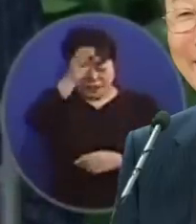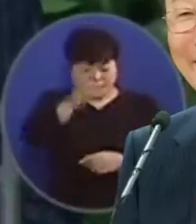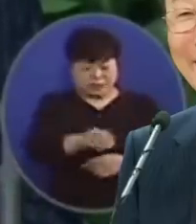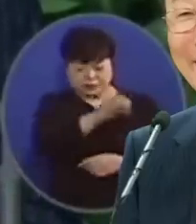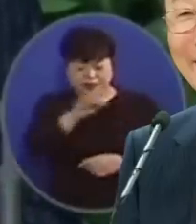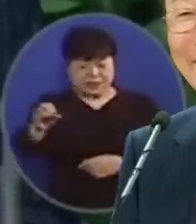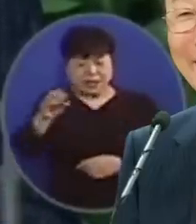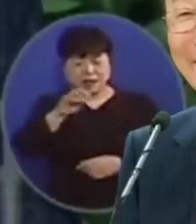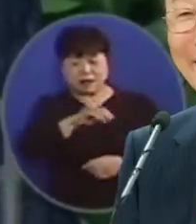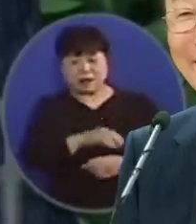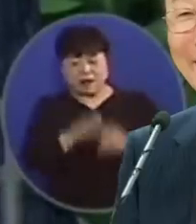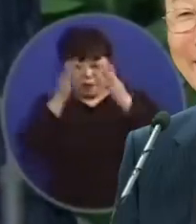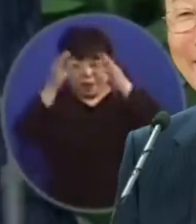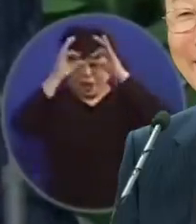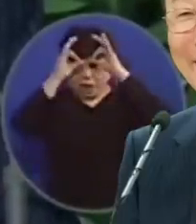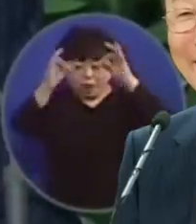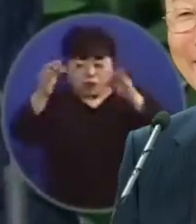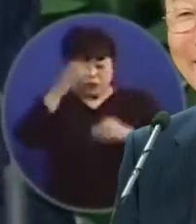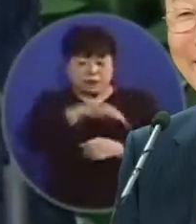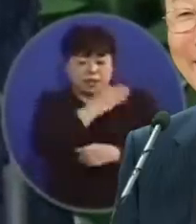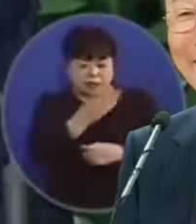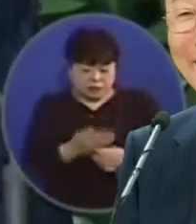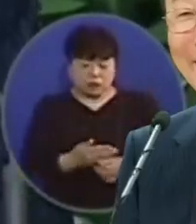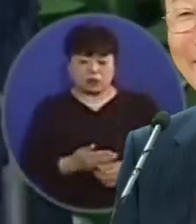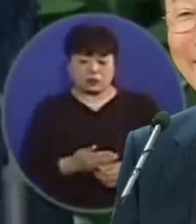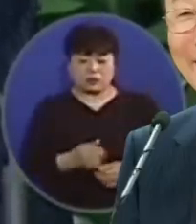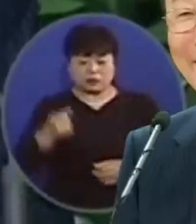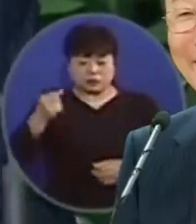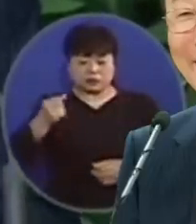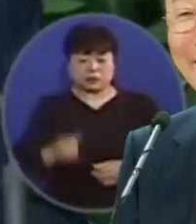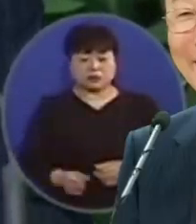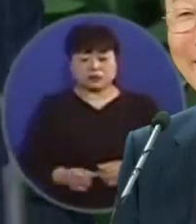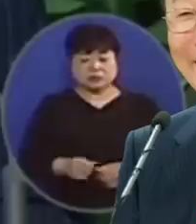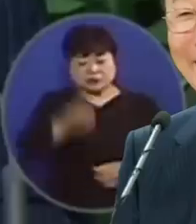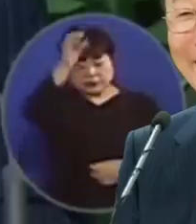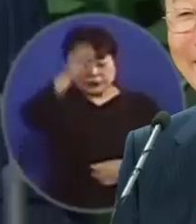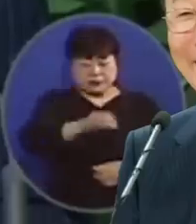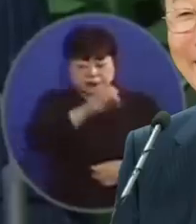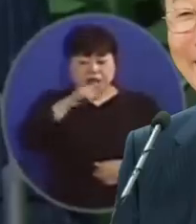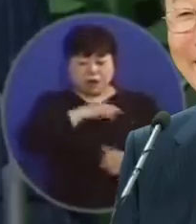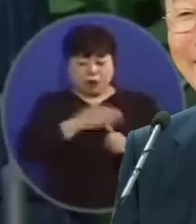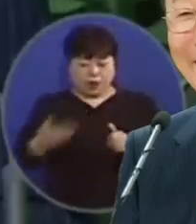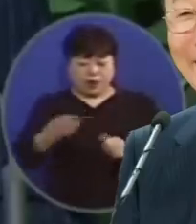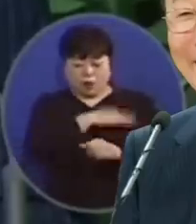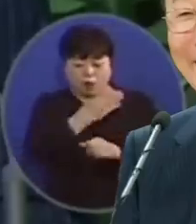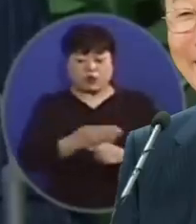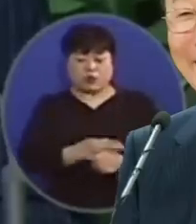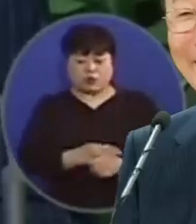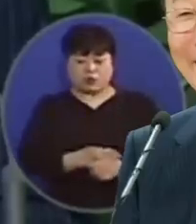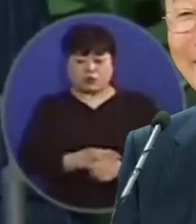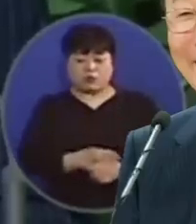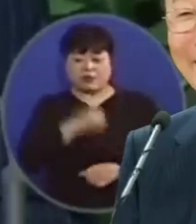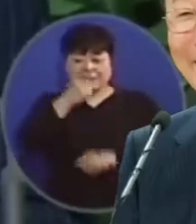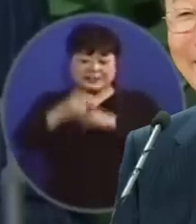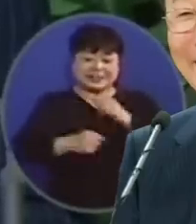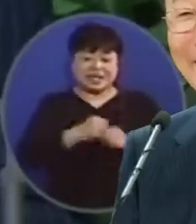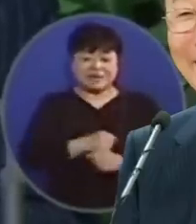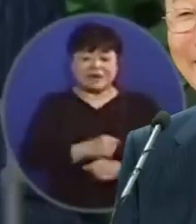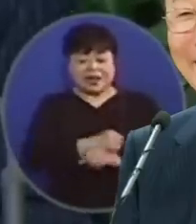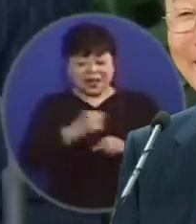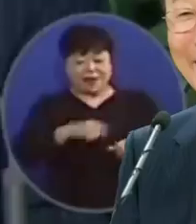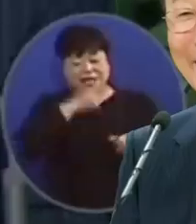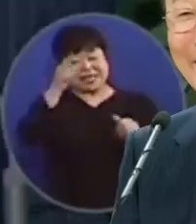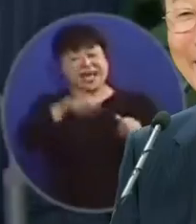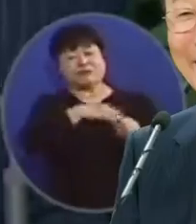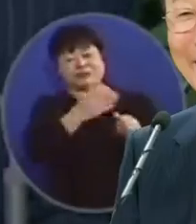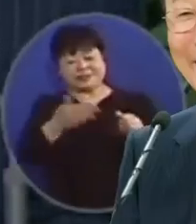늘 바라보십시오. 성령의 능력으로 그리스도의 십자가 보혈의 공로로 말미암아 자유와 해방이 강물처럼 넘쳐나오는 것입니다.